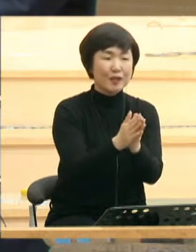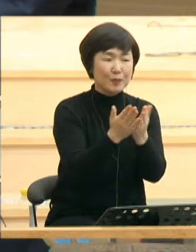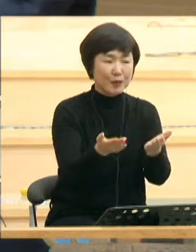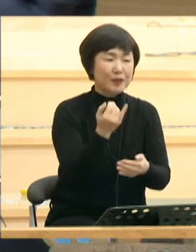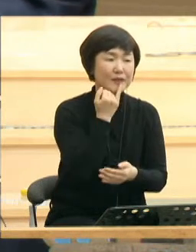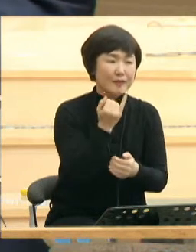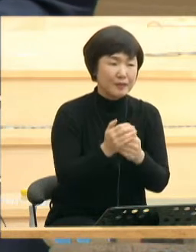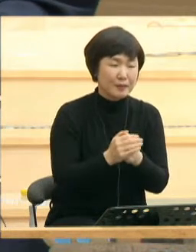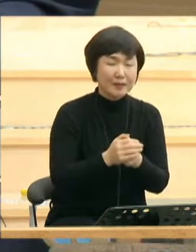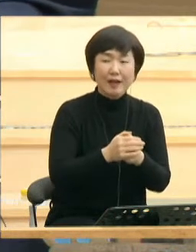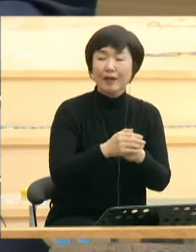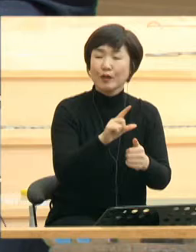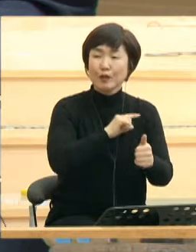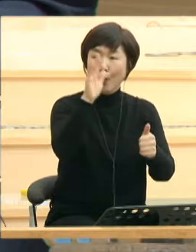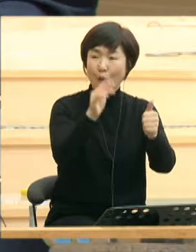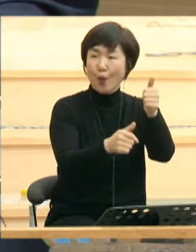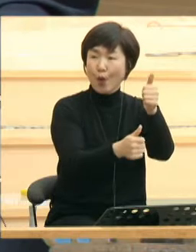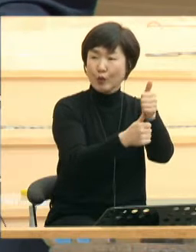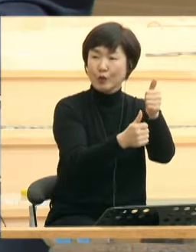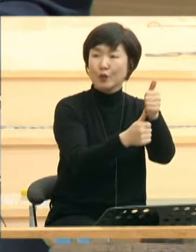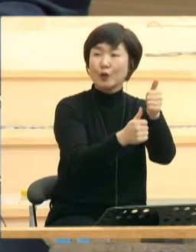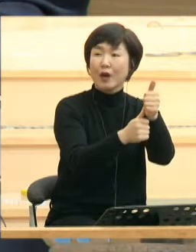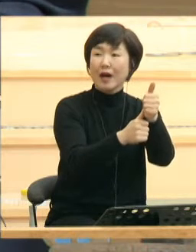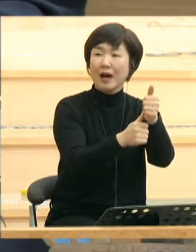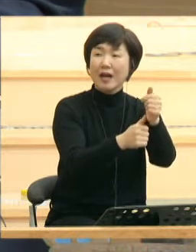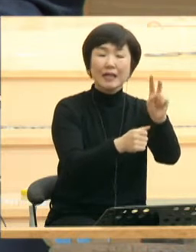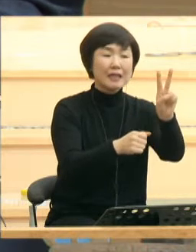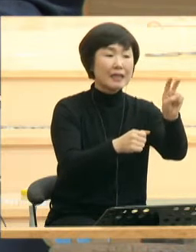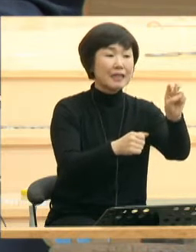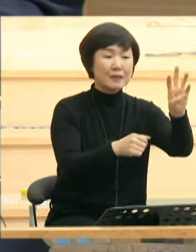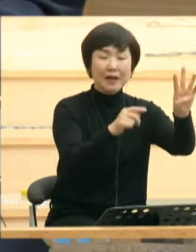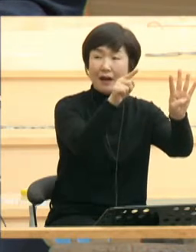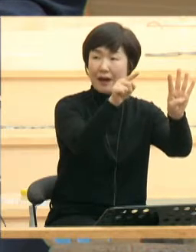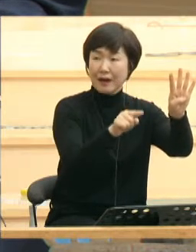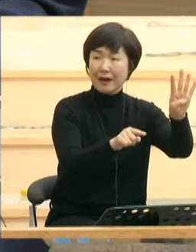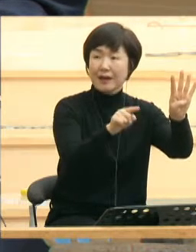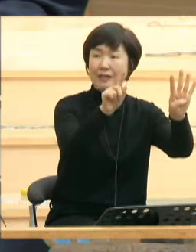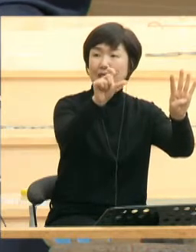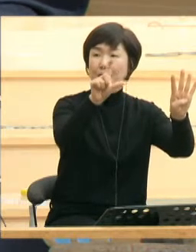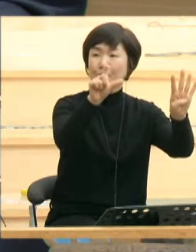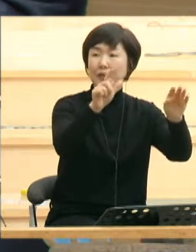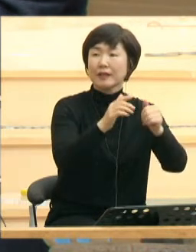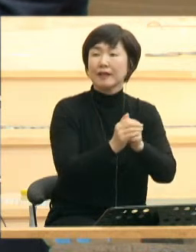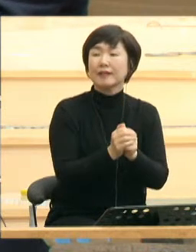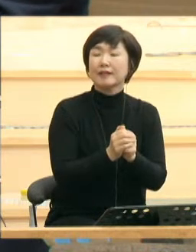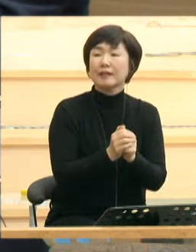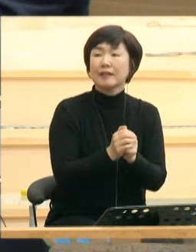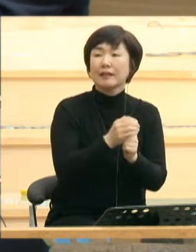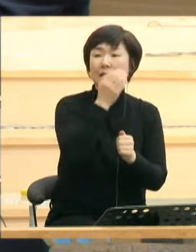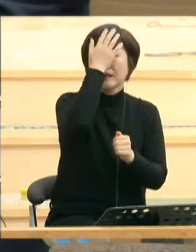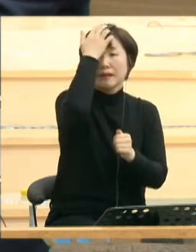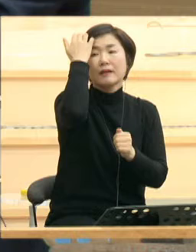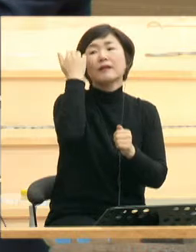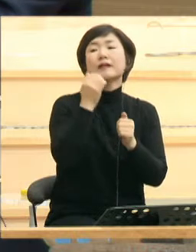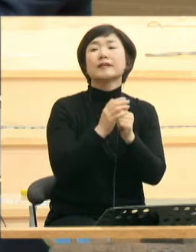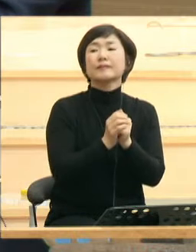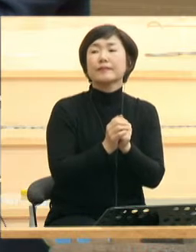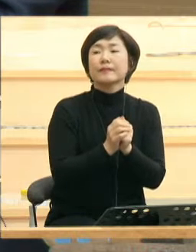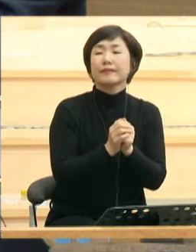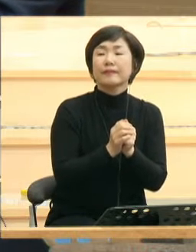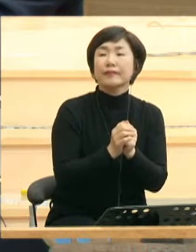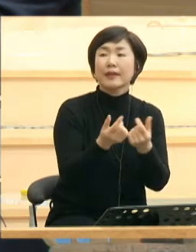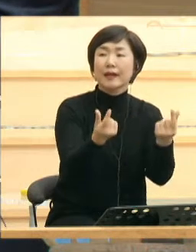여호수아 24장 15절 자막이 있습니다 읽어도 좋고 여러분의 성경을 펼쳐 놓습니다 여호수아 24장 15절